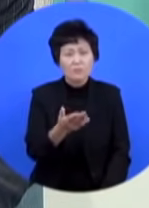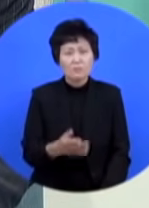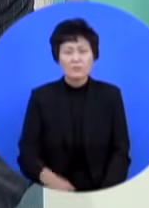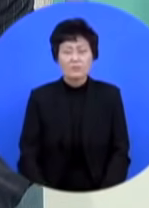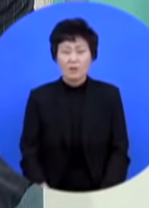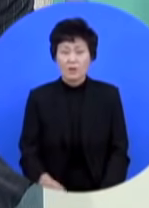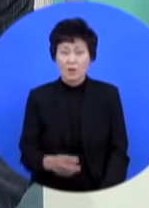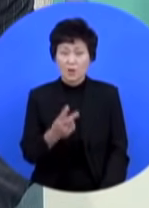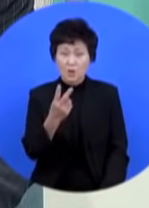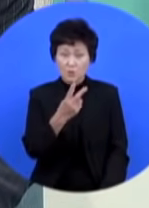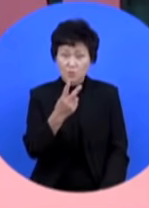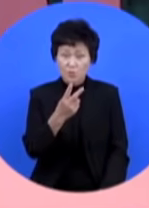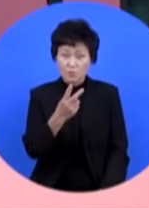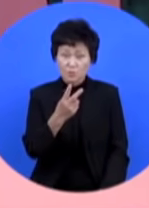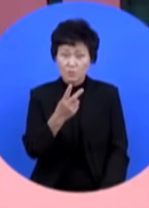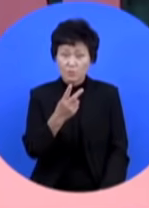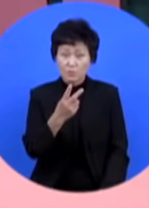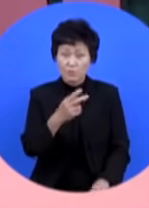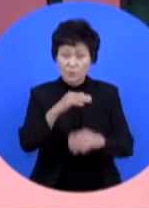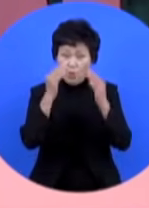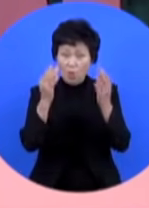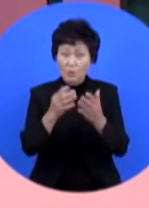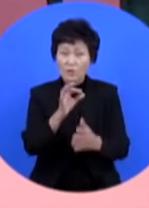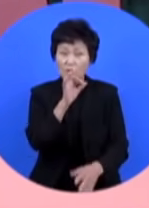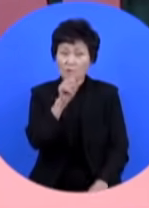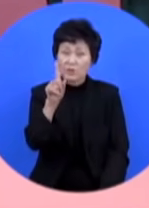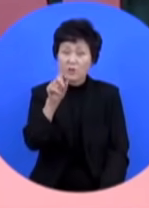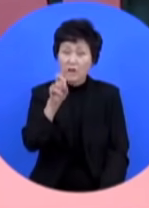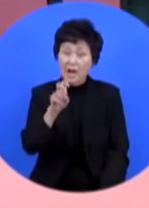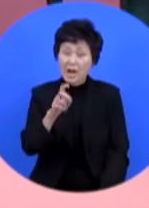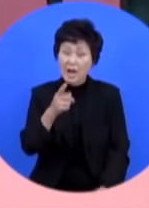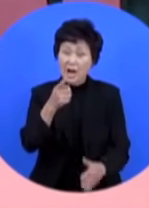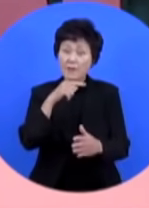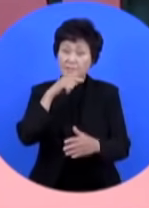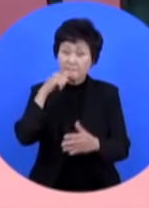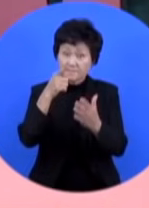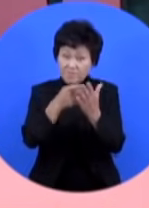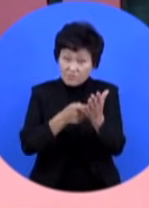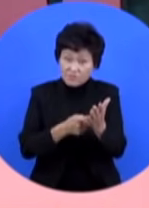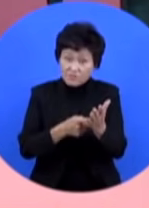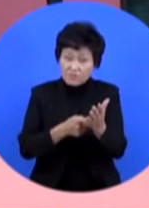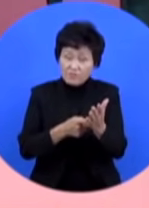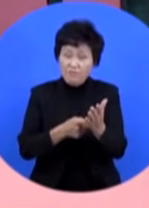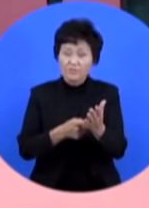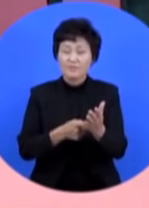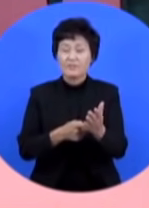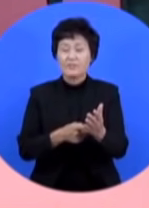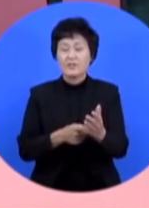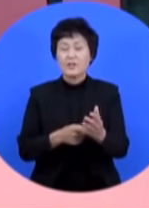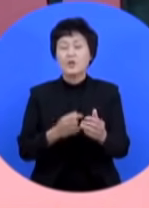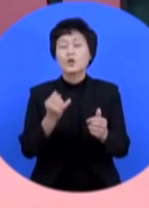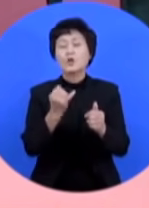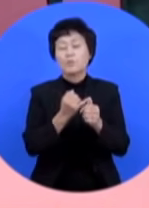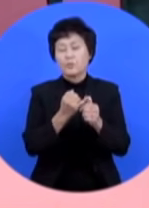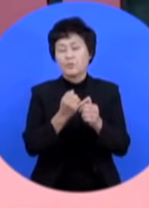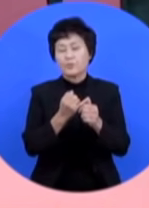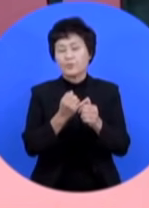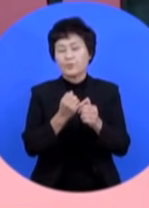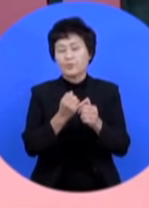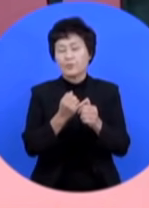예, 저희 부부가 장례식 때 손을 잡고 굳게 서로 약속을 했습니다. 어떤 일이 있어도